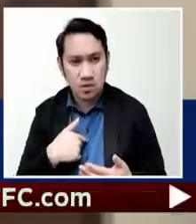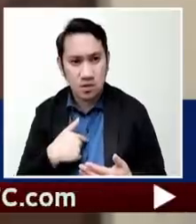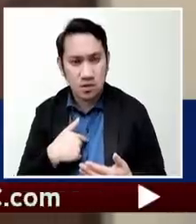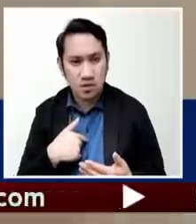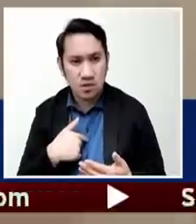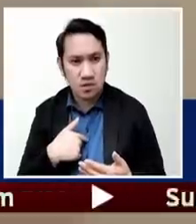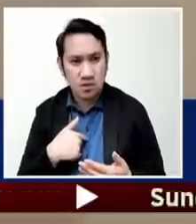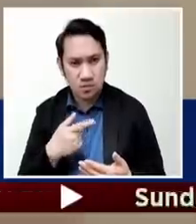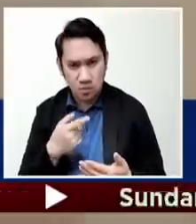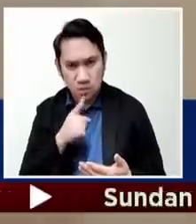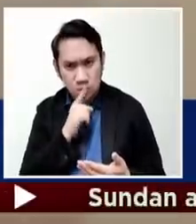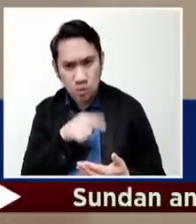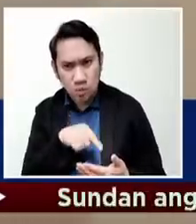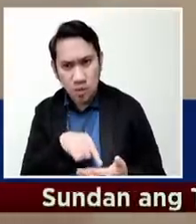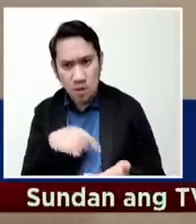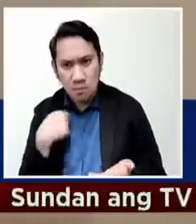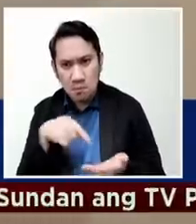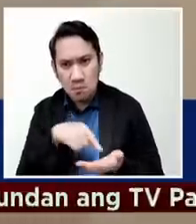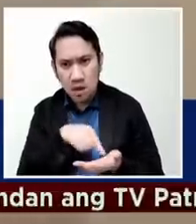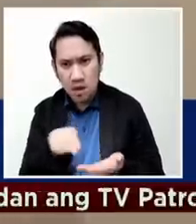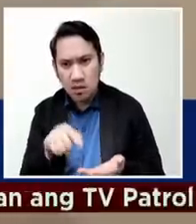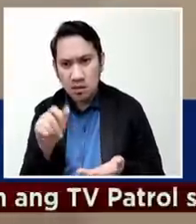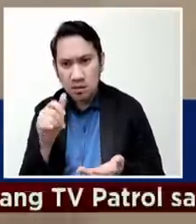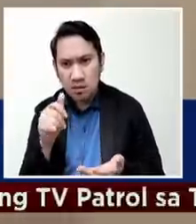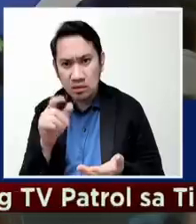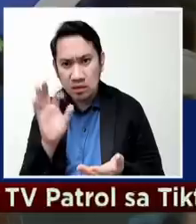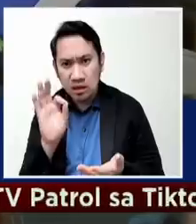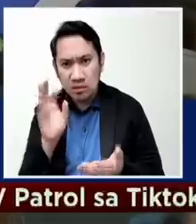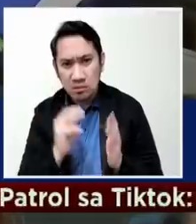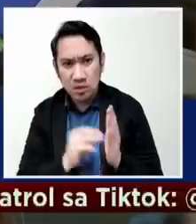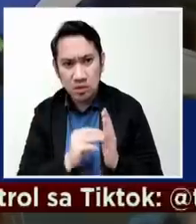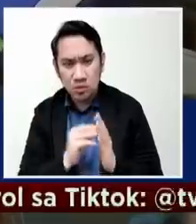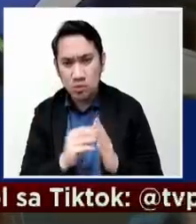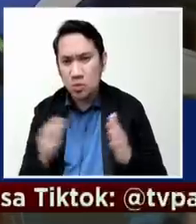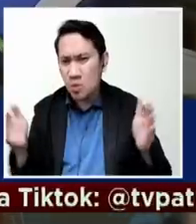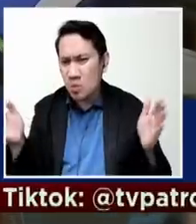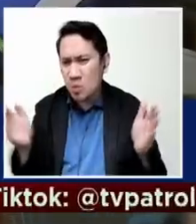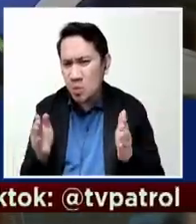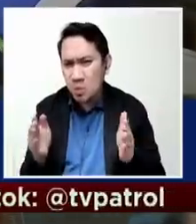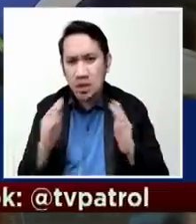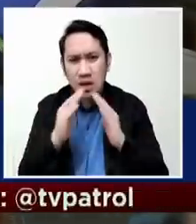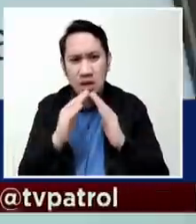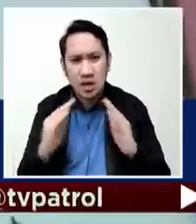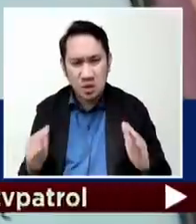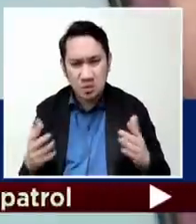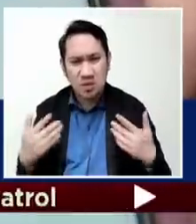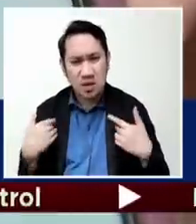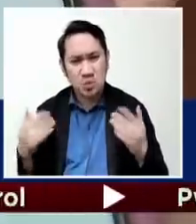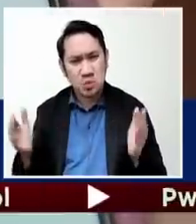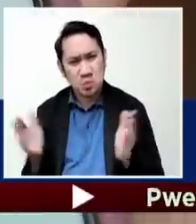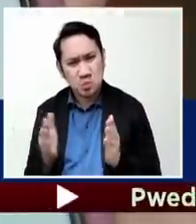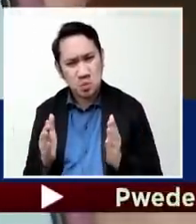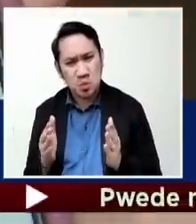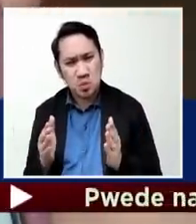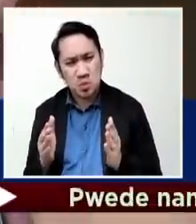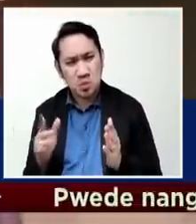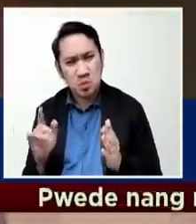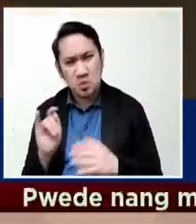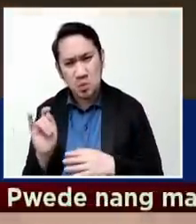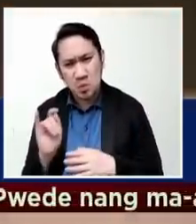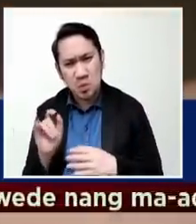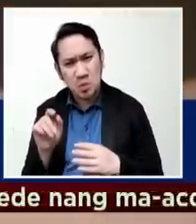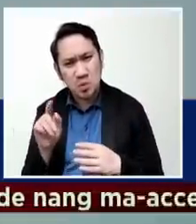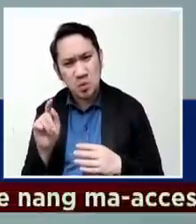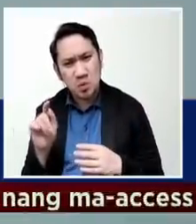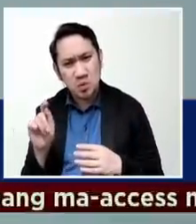totoo ba to? Maliit lang ang bahay ni Namani. Isang kwarto, may lababo at may maliit na banyo kaya malabong abutin